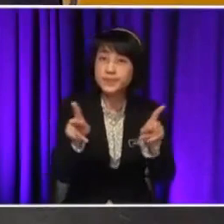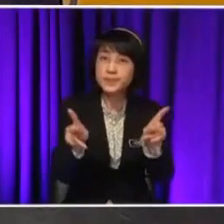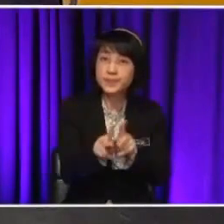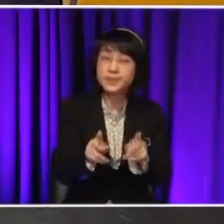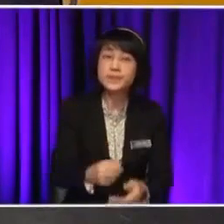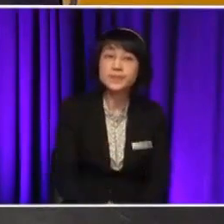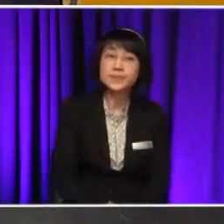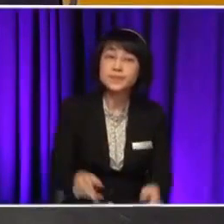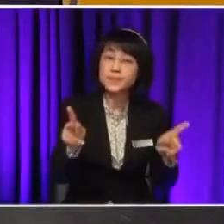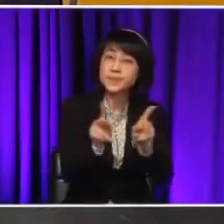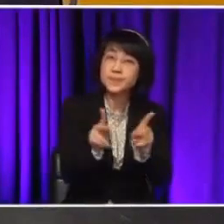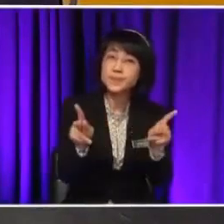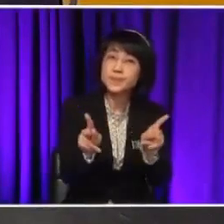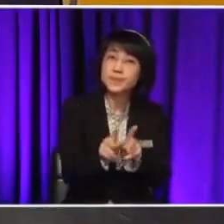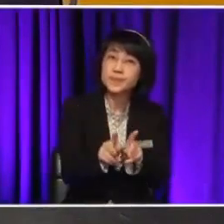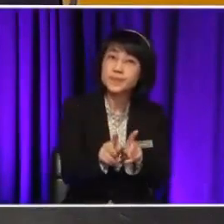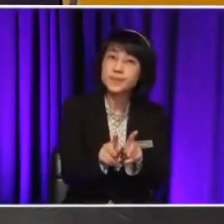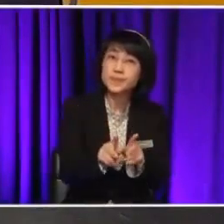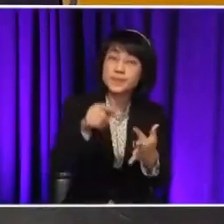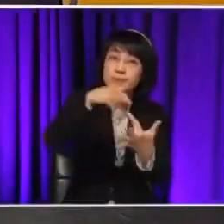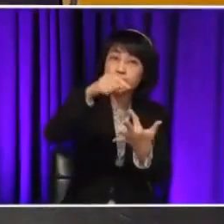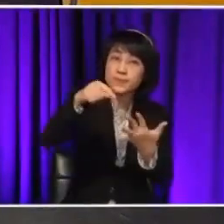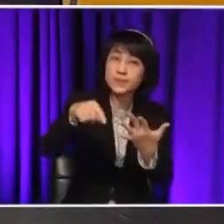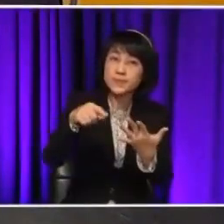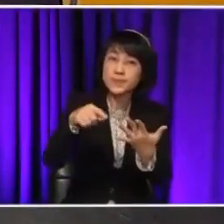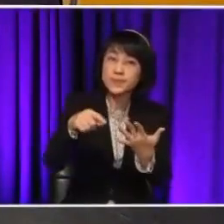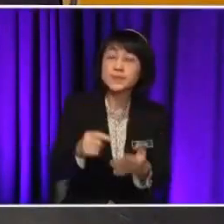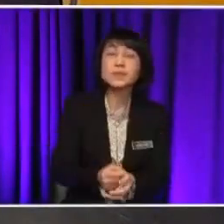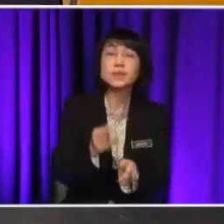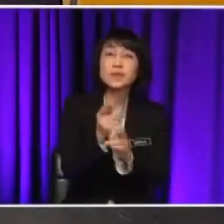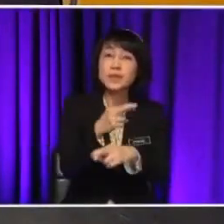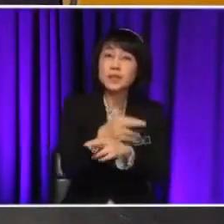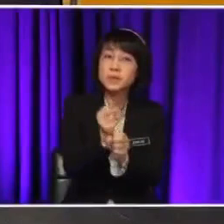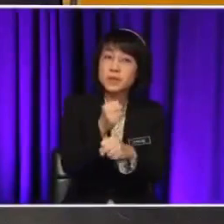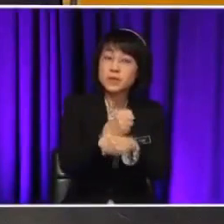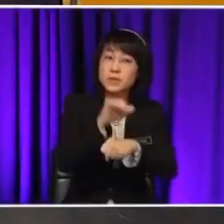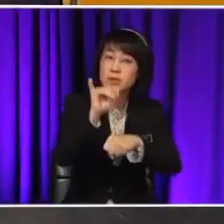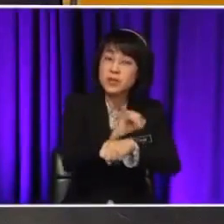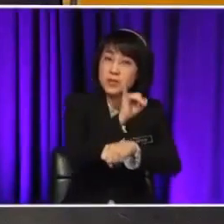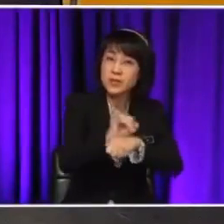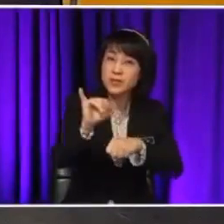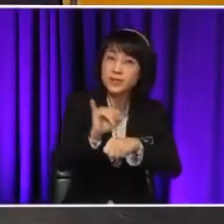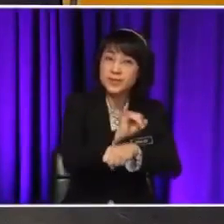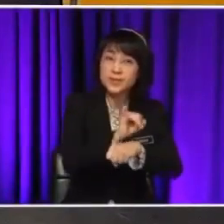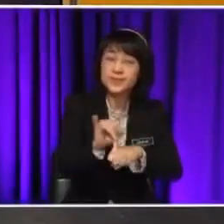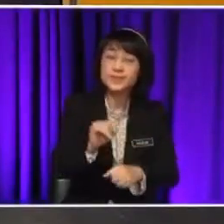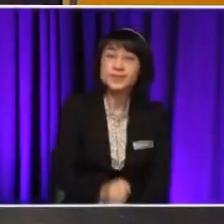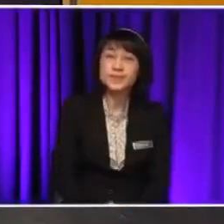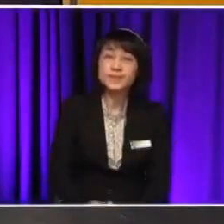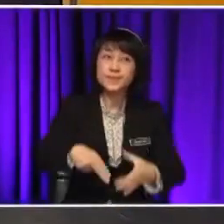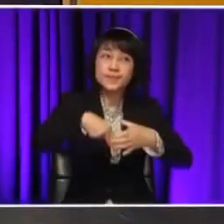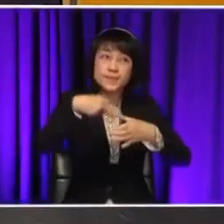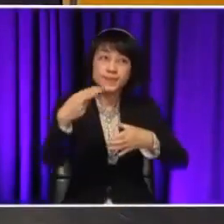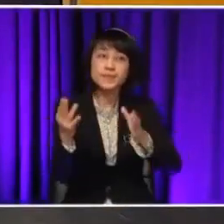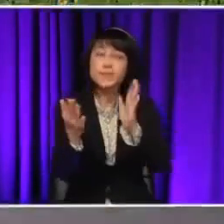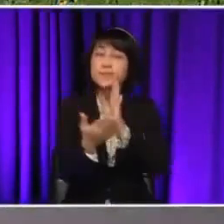Okey, kasut ni juga adalah salah satu reka bentuk industri. Oh. Okey. Ah, ini hasil kepada, yang dihasilkan oleh.